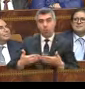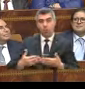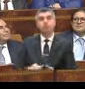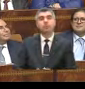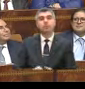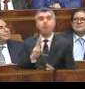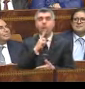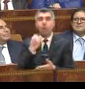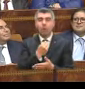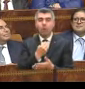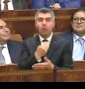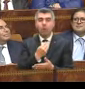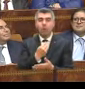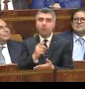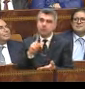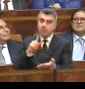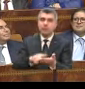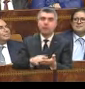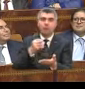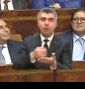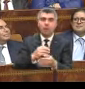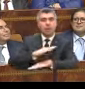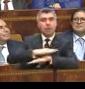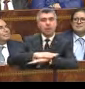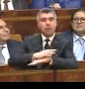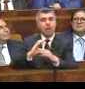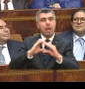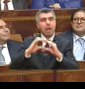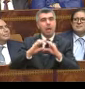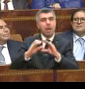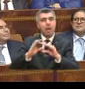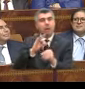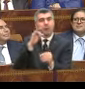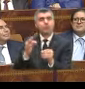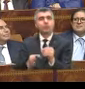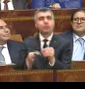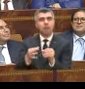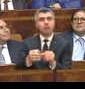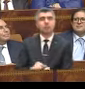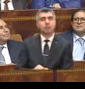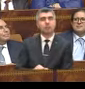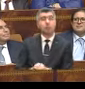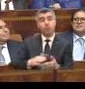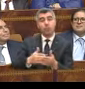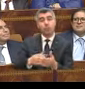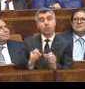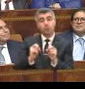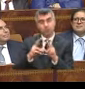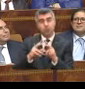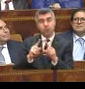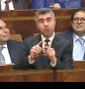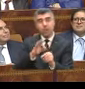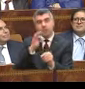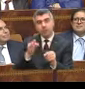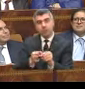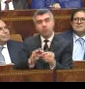الحكومة ملتزمة بالحوار الاجتماعي وحققت نتائج، وبالتالي يمكن أن نتمنى هذه النتائج من خلال